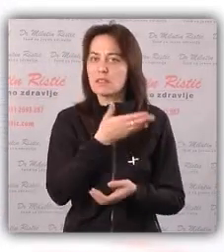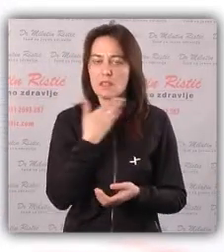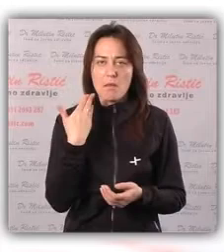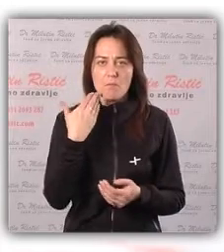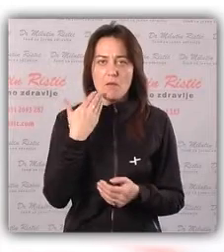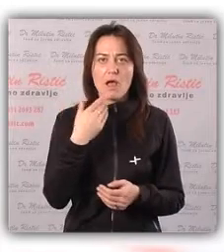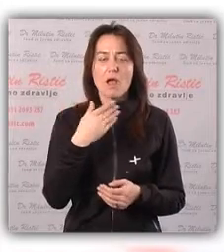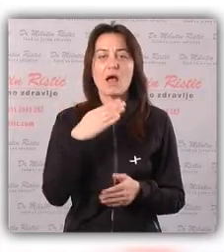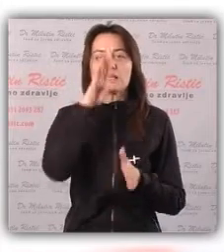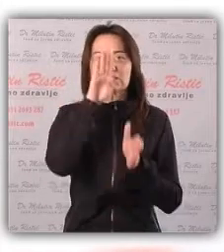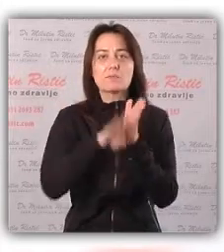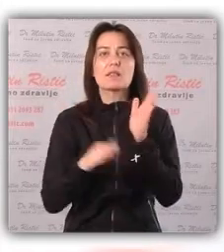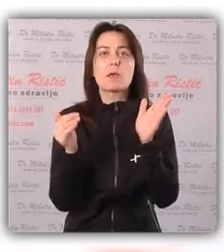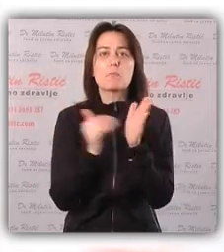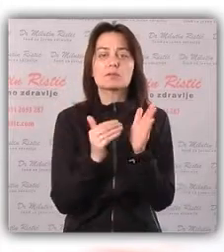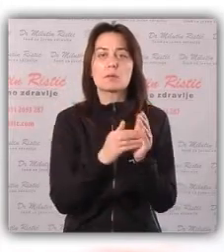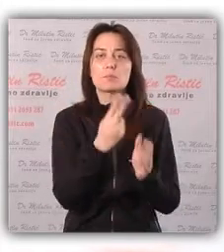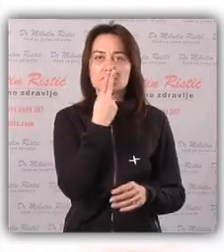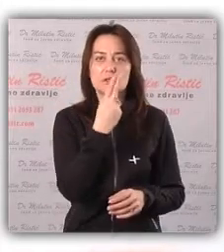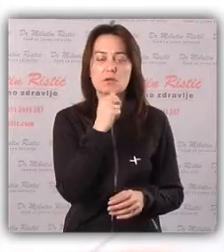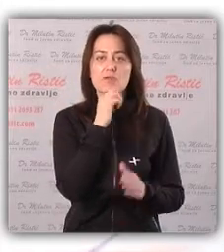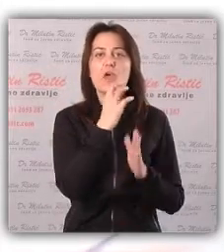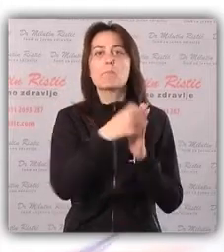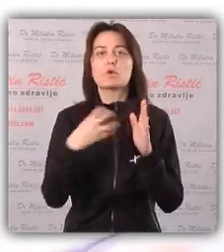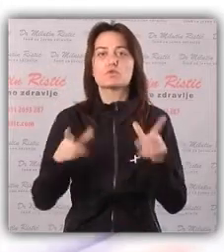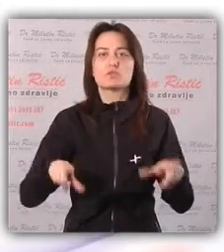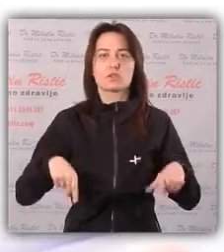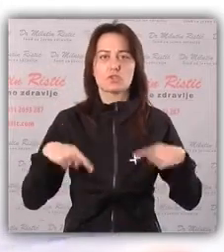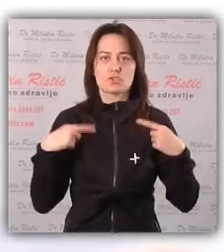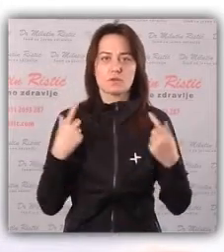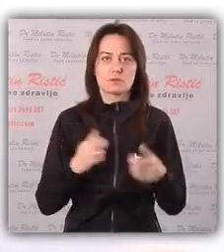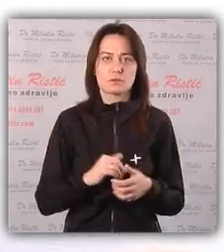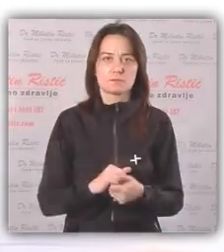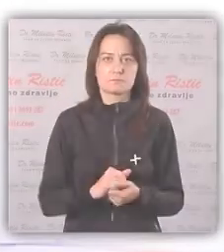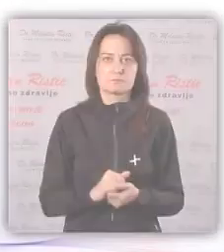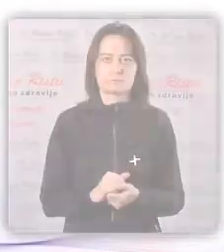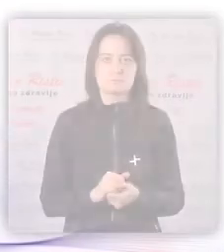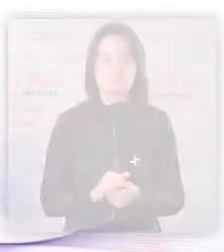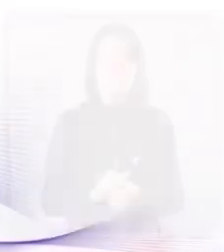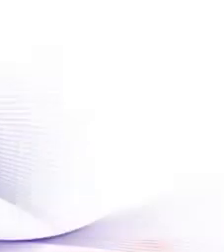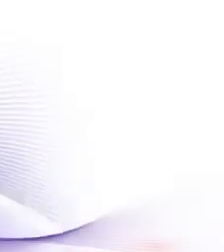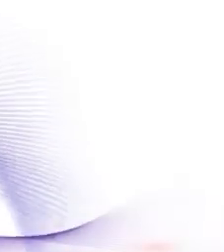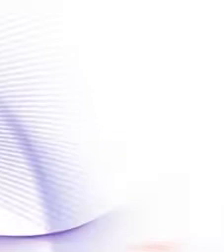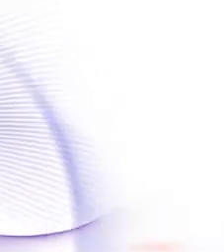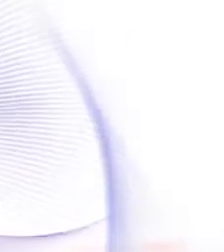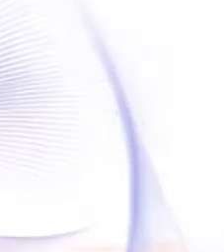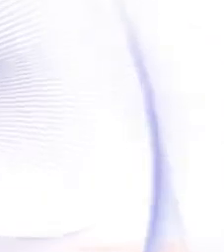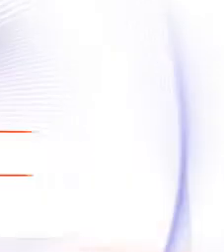anulirate stres, smanjujete potrebu za cigaretama i produžavate život.